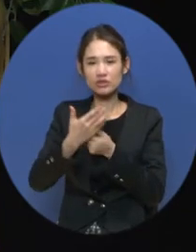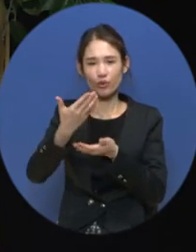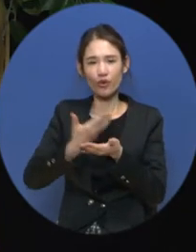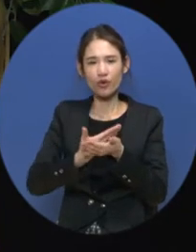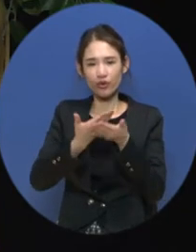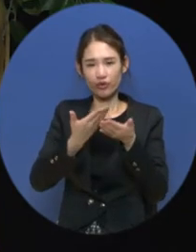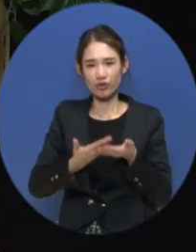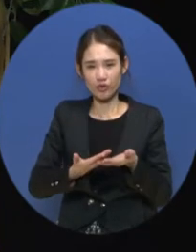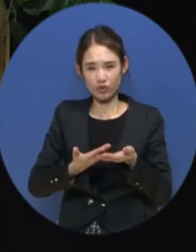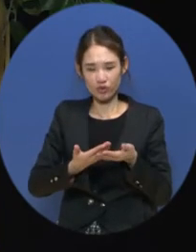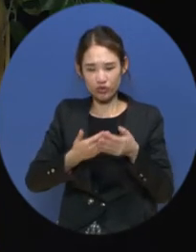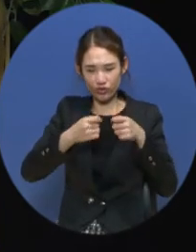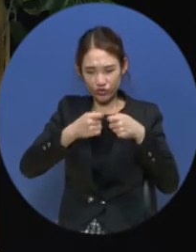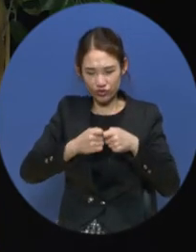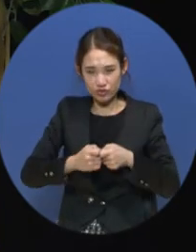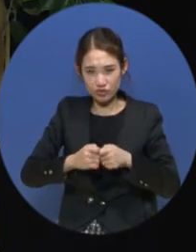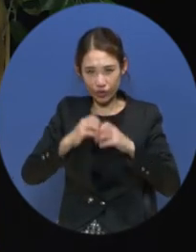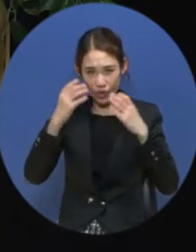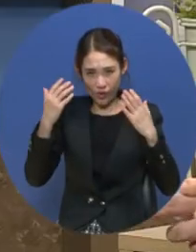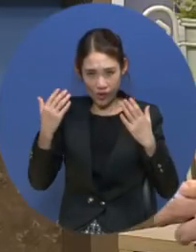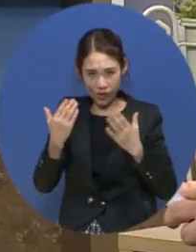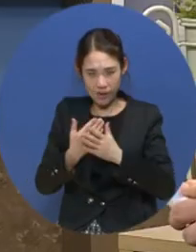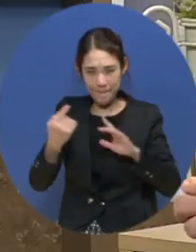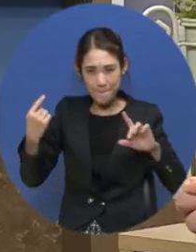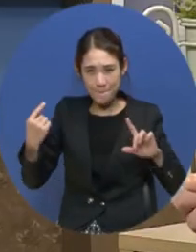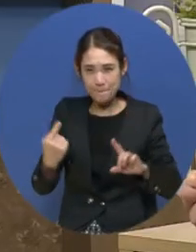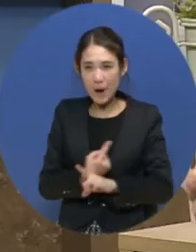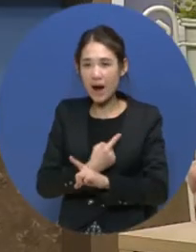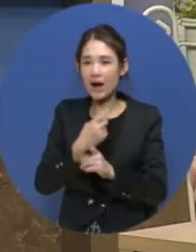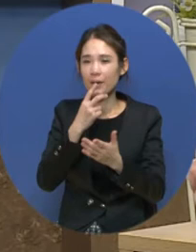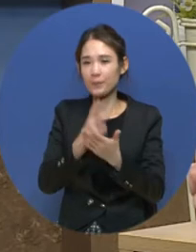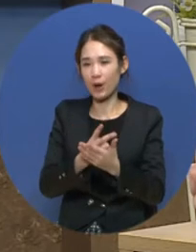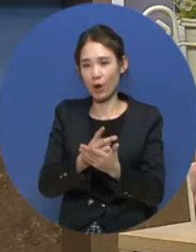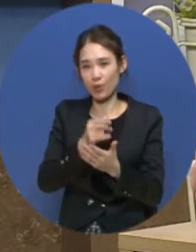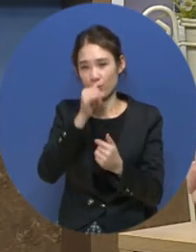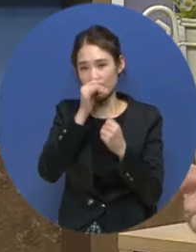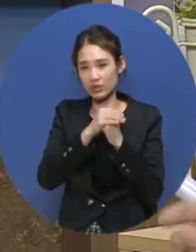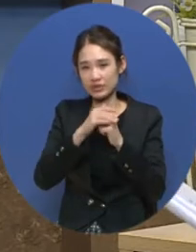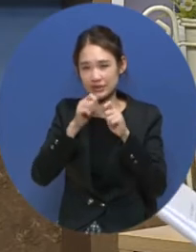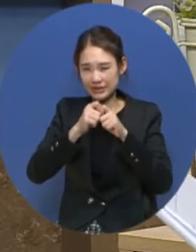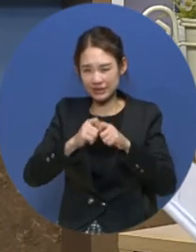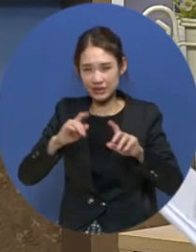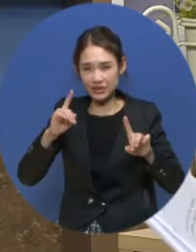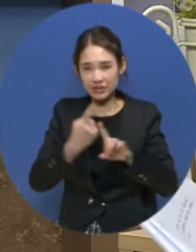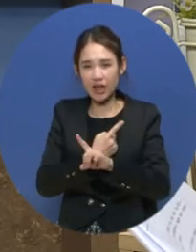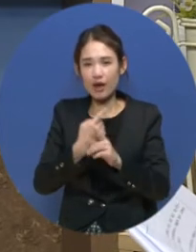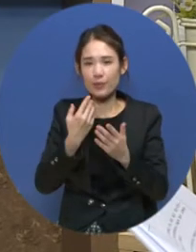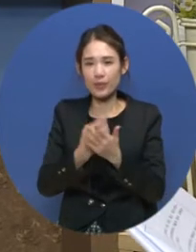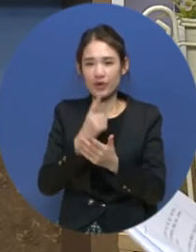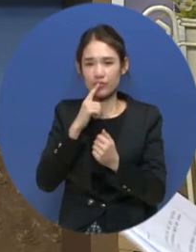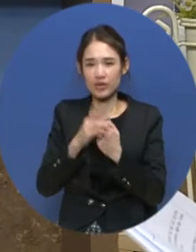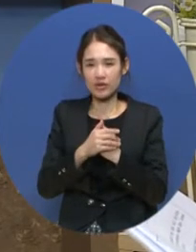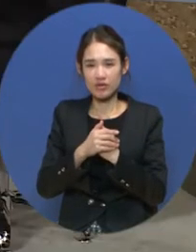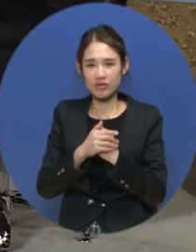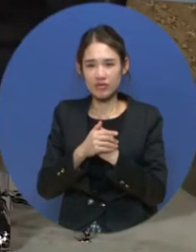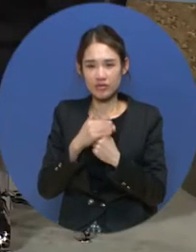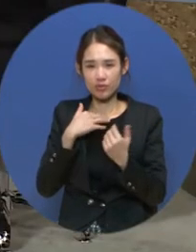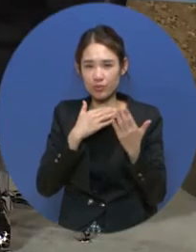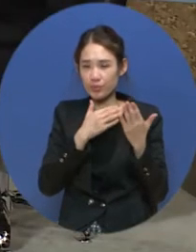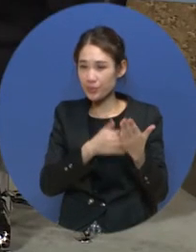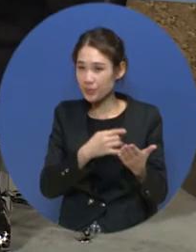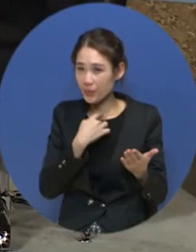체계가 확 바뀌는 제도가 올해 도입이 됐어요. 이제 체계 개편이라고 해서. 예. 그러다 보니까